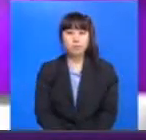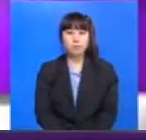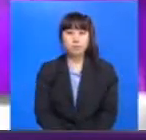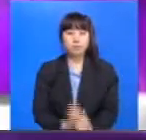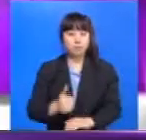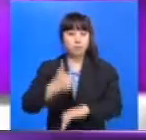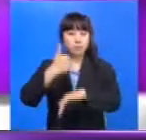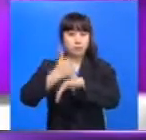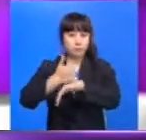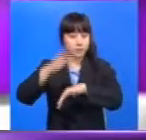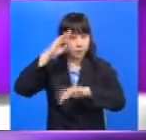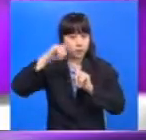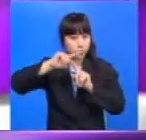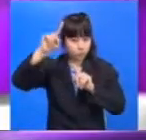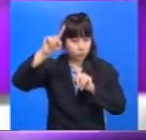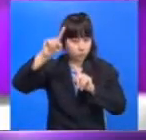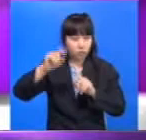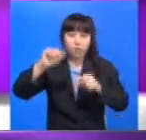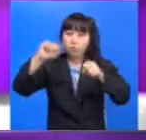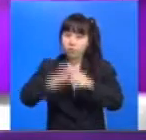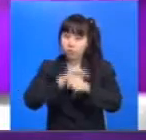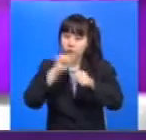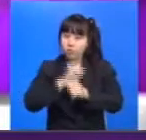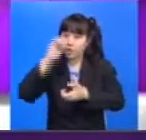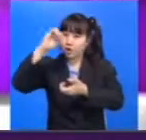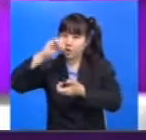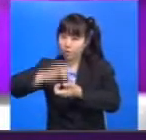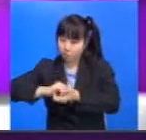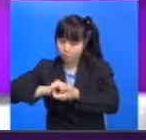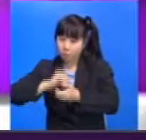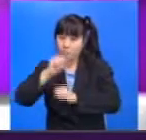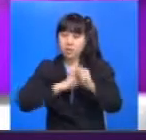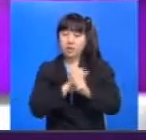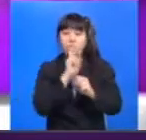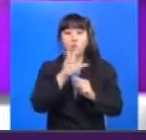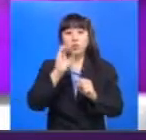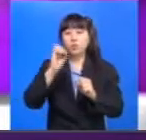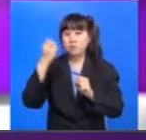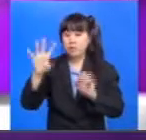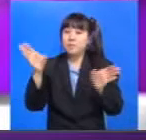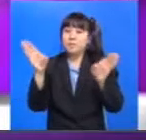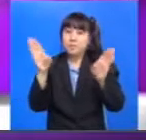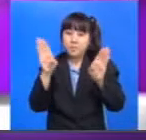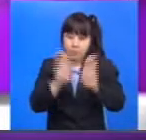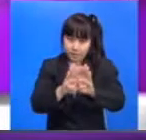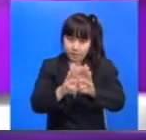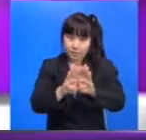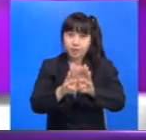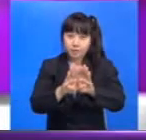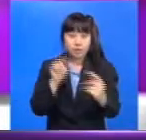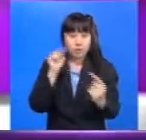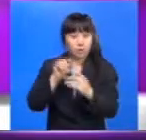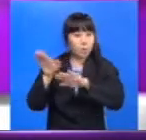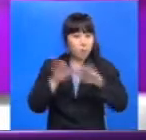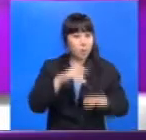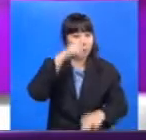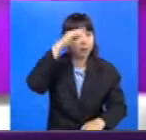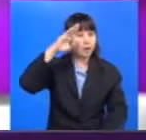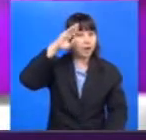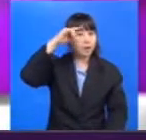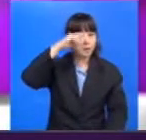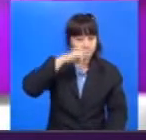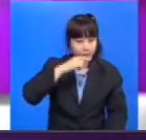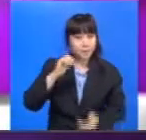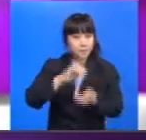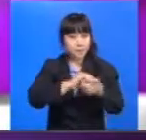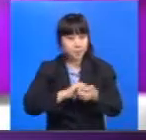ผู้บญชาการทหารสูงสุ ปิดการฝึกร่มCobraGo 2014เตรมคามพร้มกองทับไยตามยุทศาตร้ความรวมด้ความม